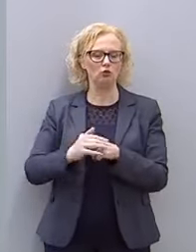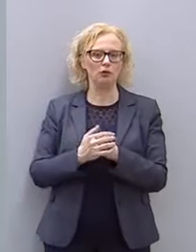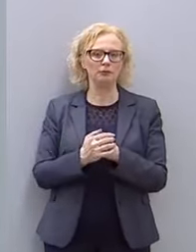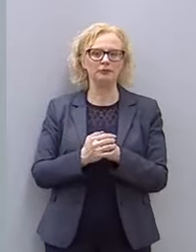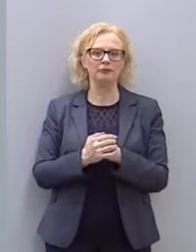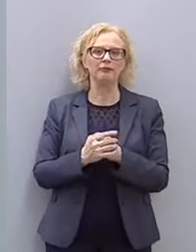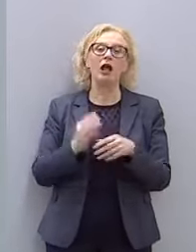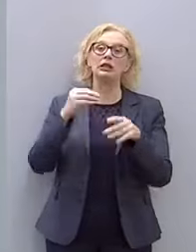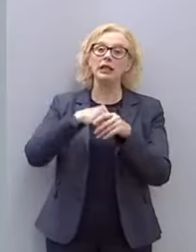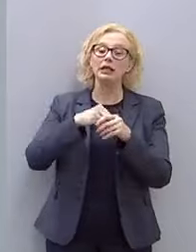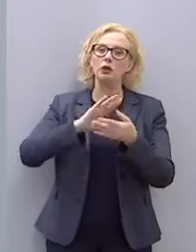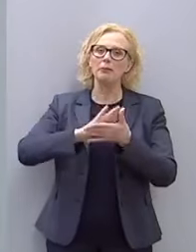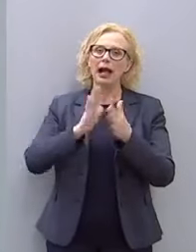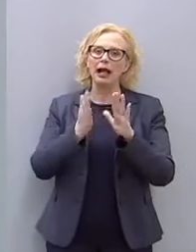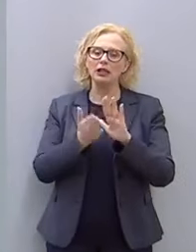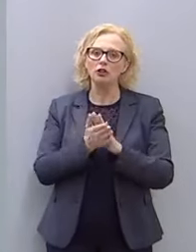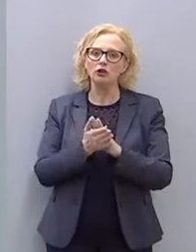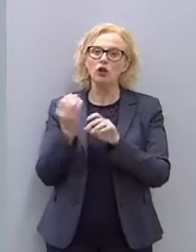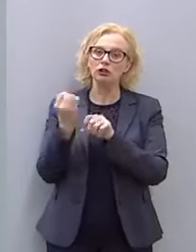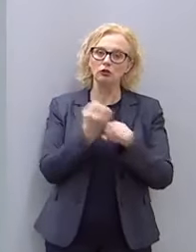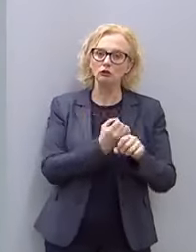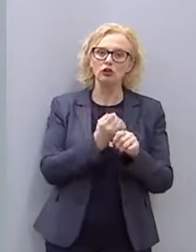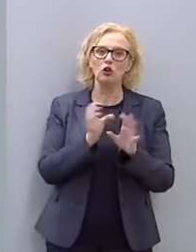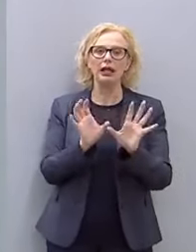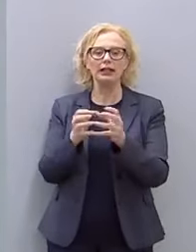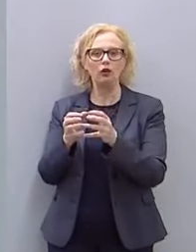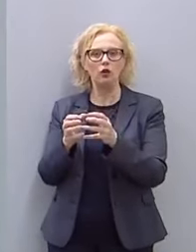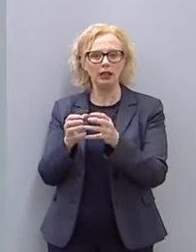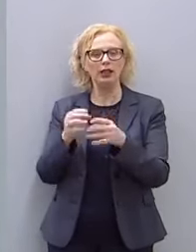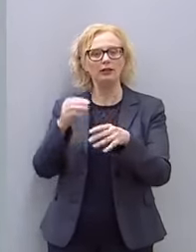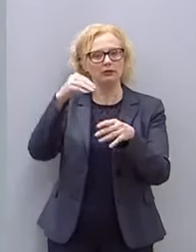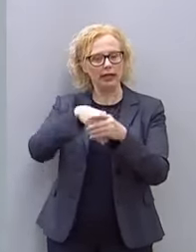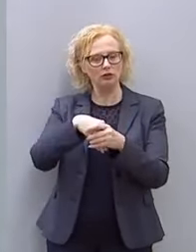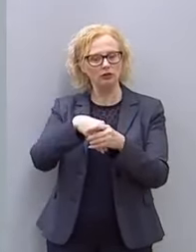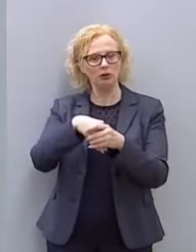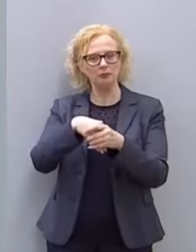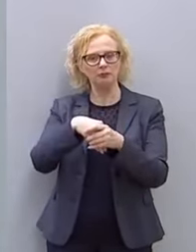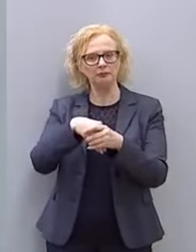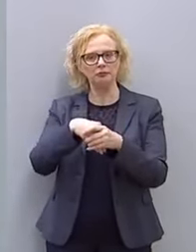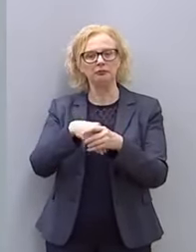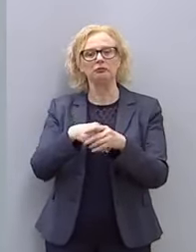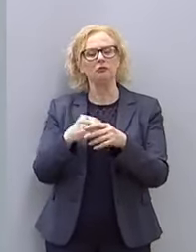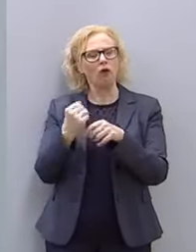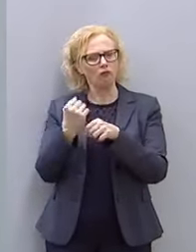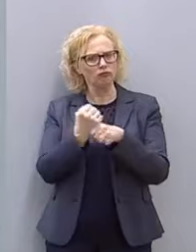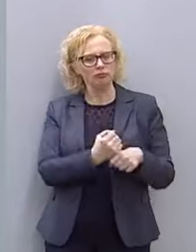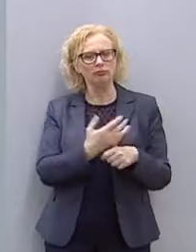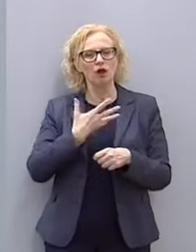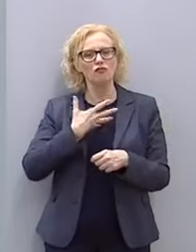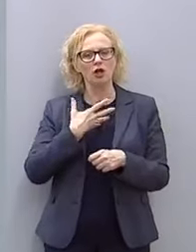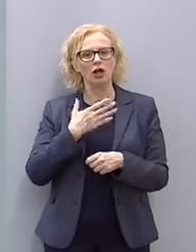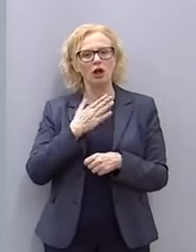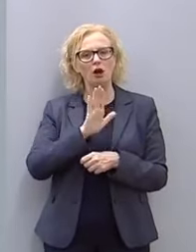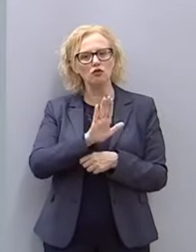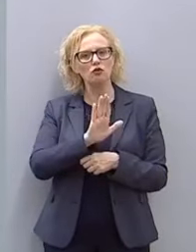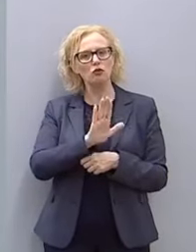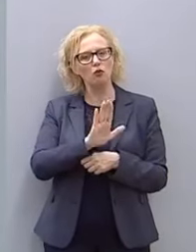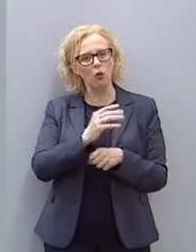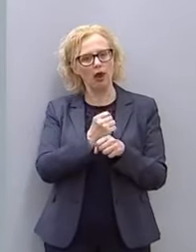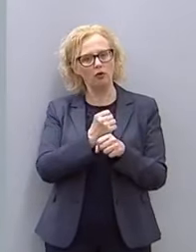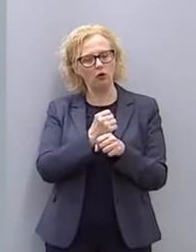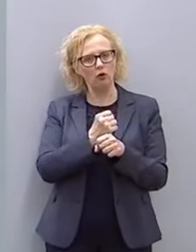patto fra istituzione categoria che ho detto prima le istituzioni fanno sicuramente il loro il loro